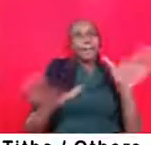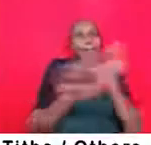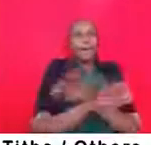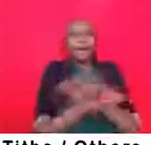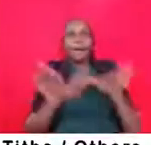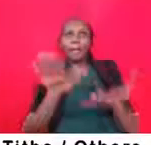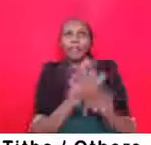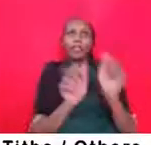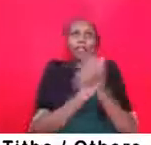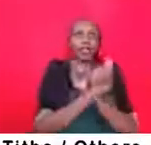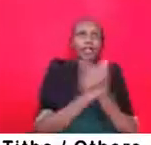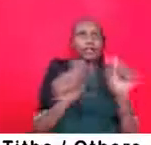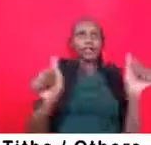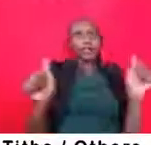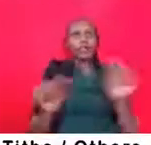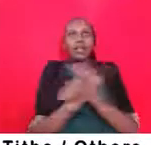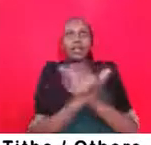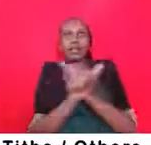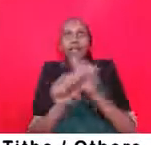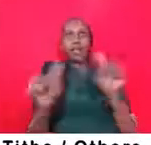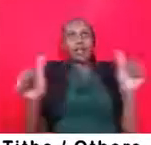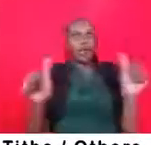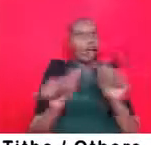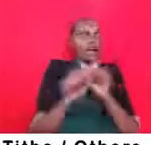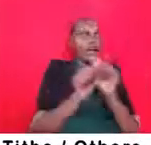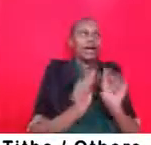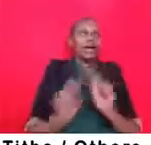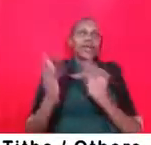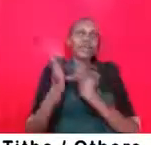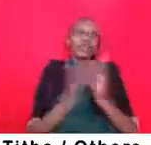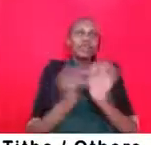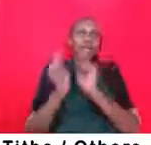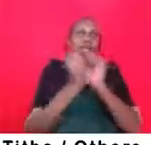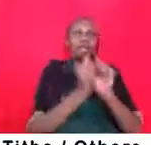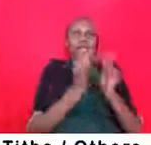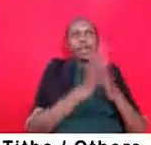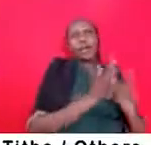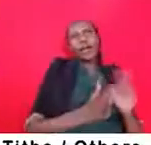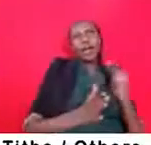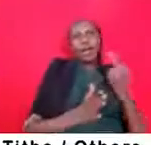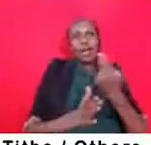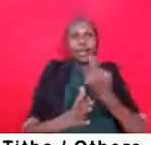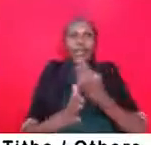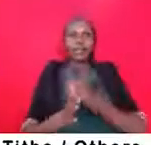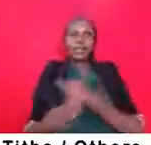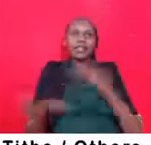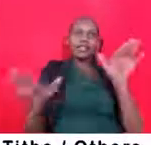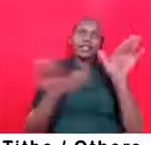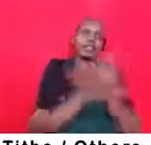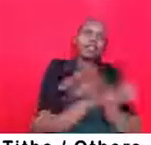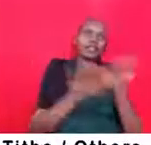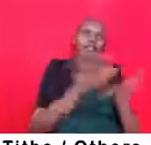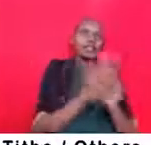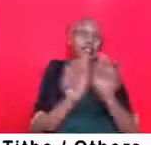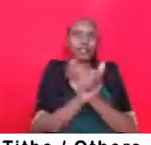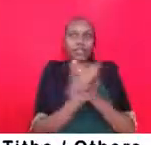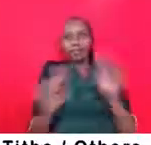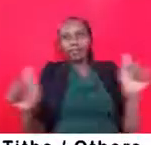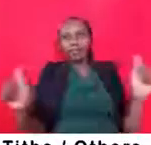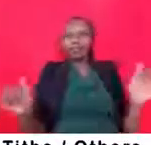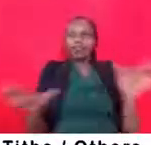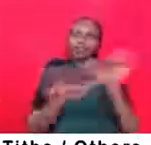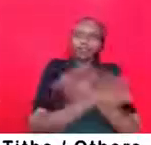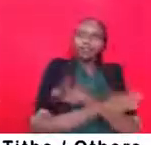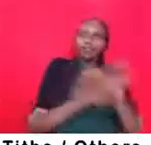Oh, mambo sawa sawa. Yesu akiwa enzini, mambo